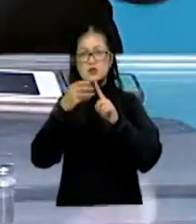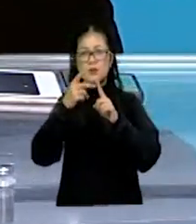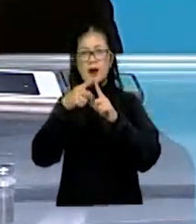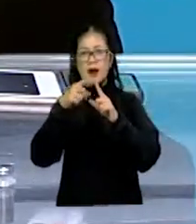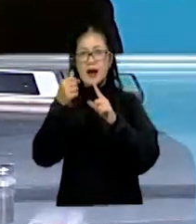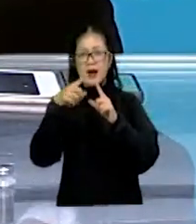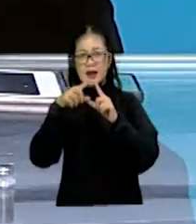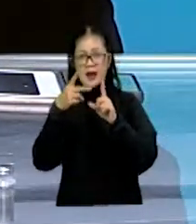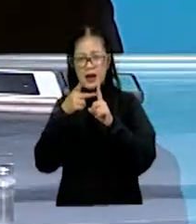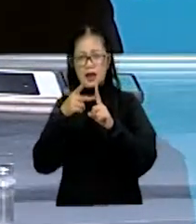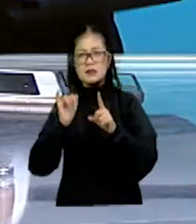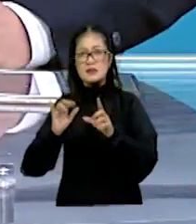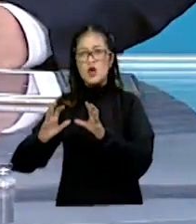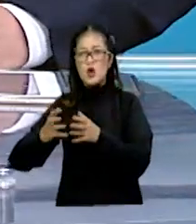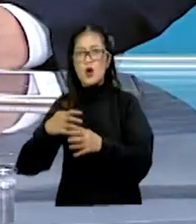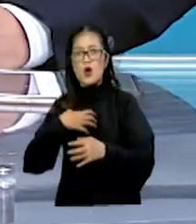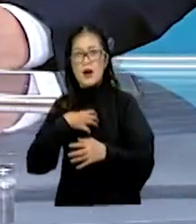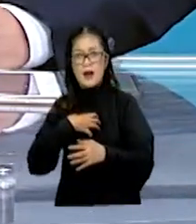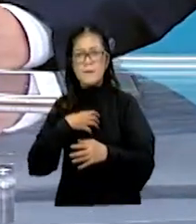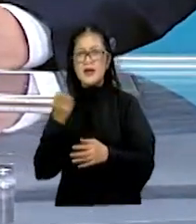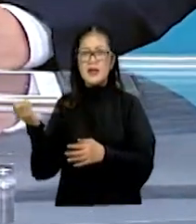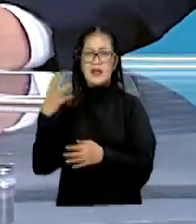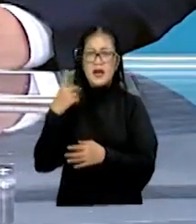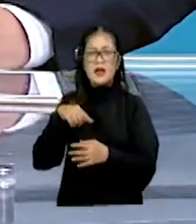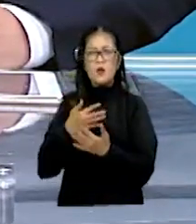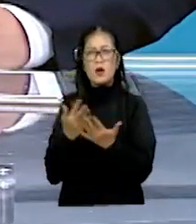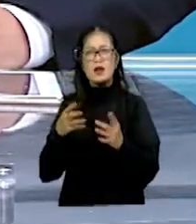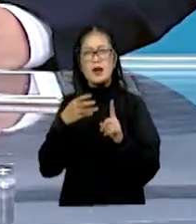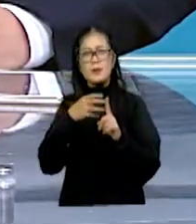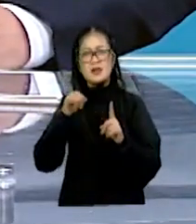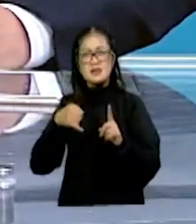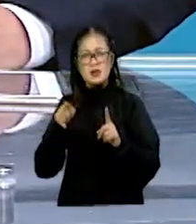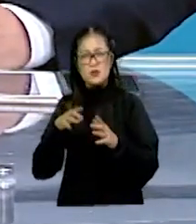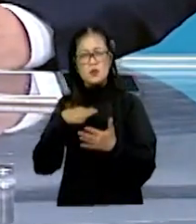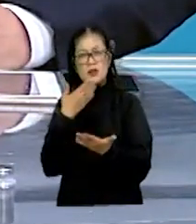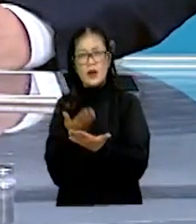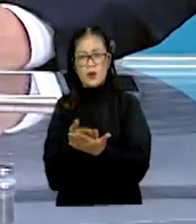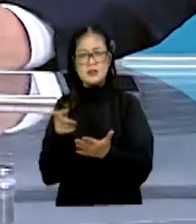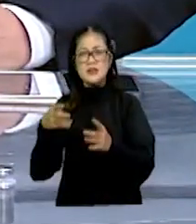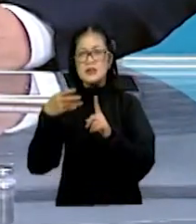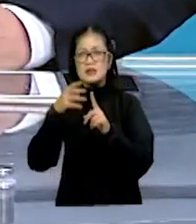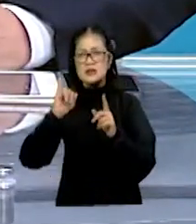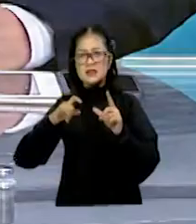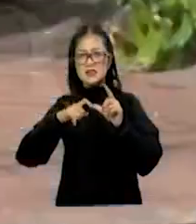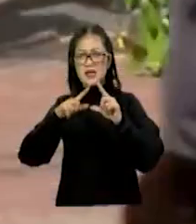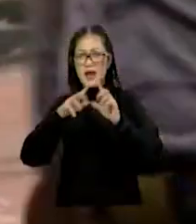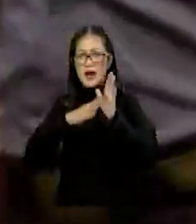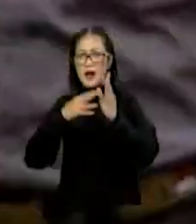akan menggali keterangan mereka terkait tewasnya Brigadir Yosua di rumah Irjen Pol Verdi Sambo.